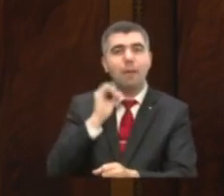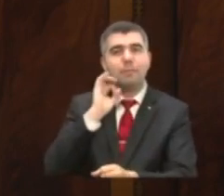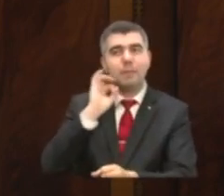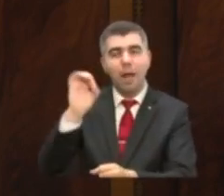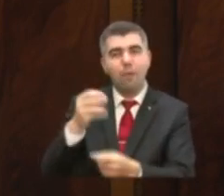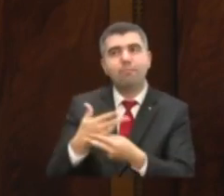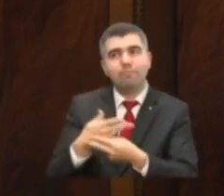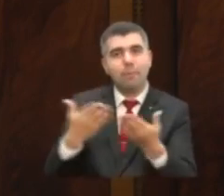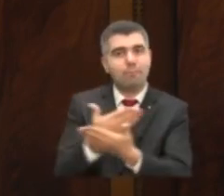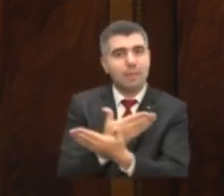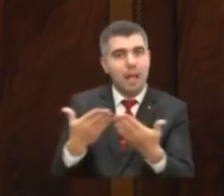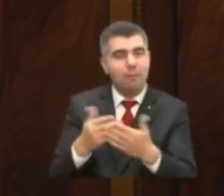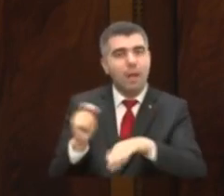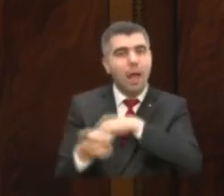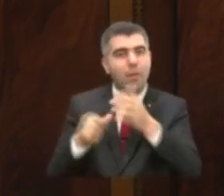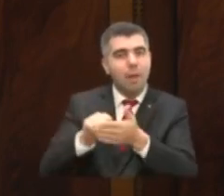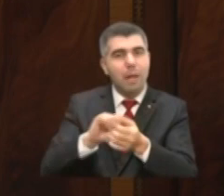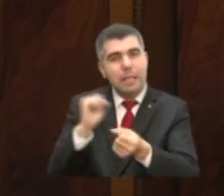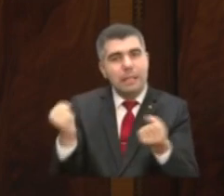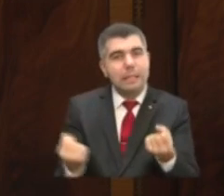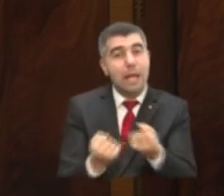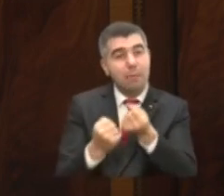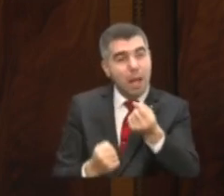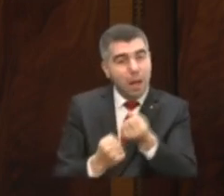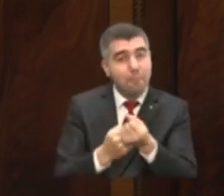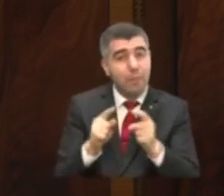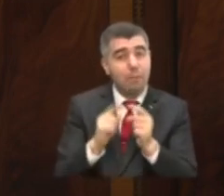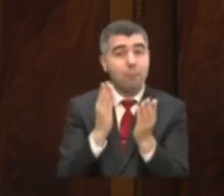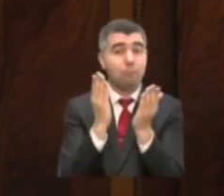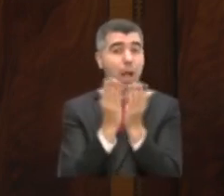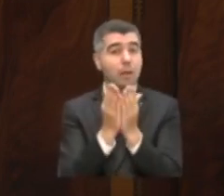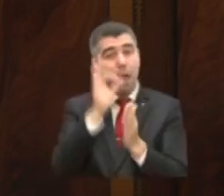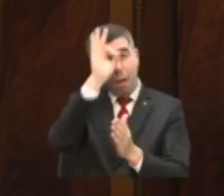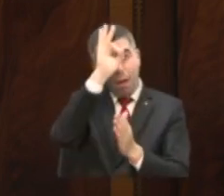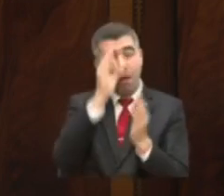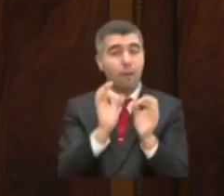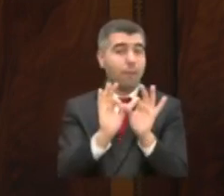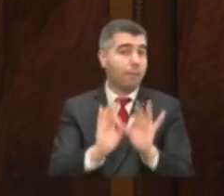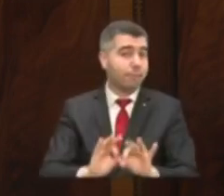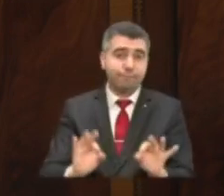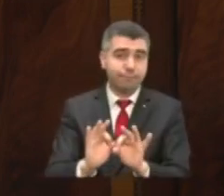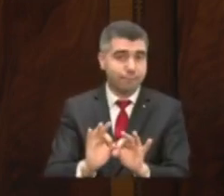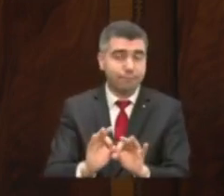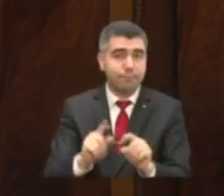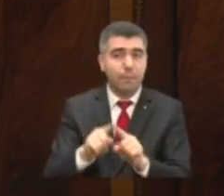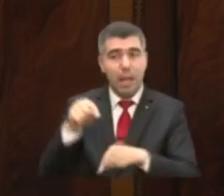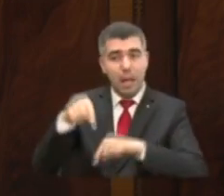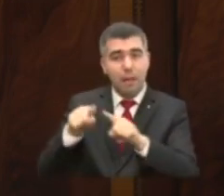واللي ما استفدوش من التنمية في البلاد، خصوصا ما عندهم شواهد مدرسية أعطتهم فرصة كبيرة باش ينشؤوا تعاونيات